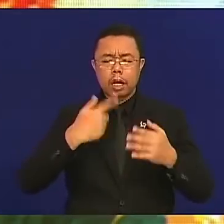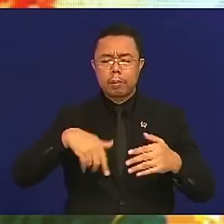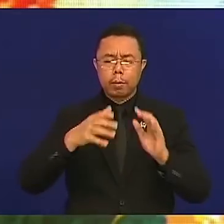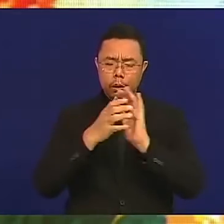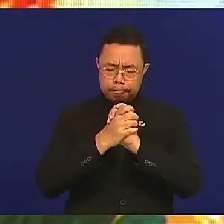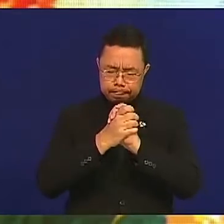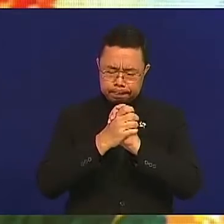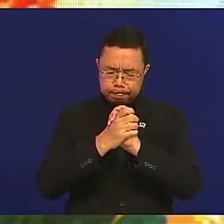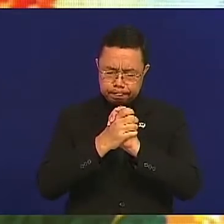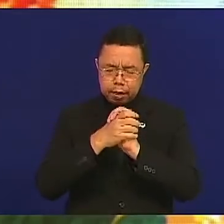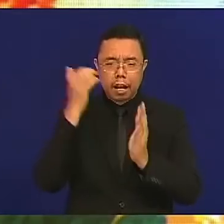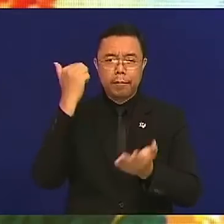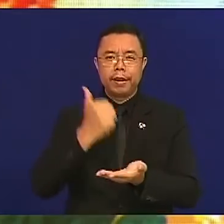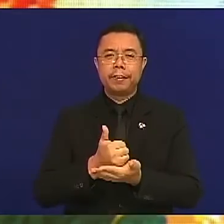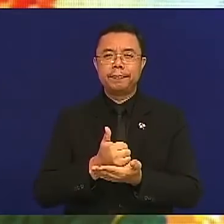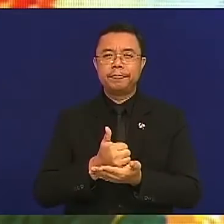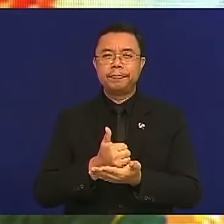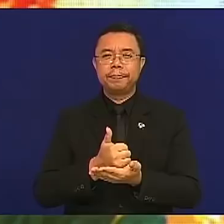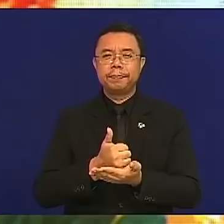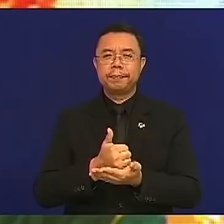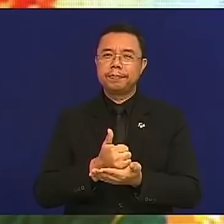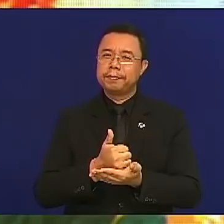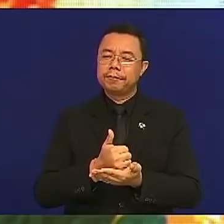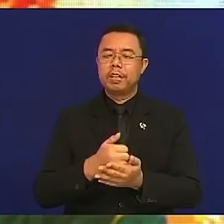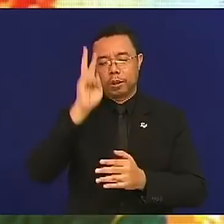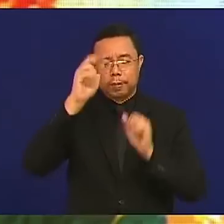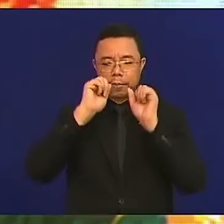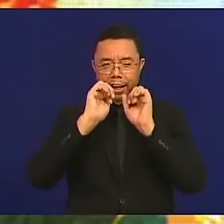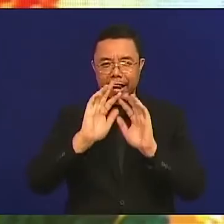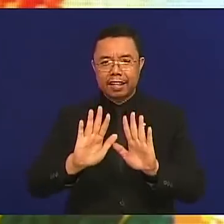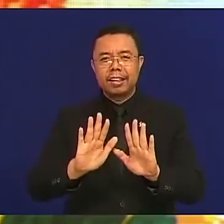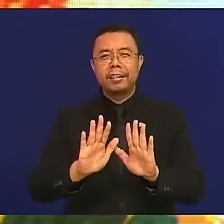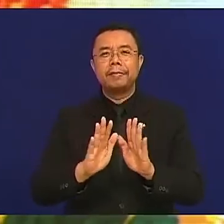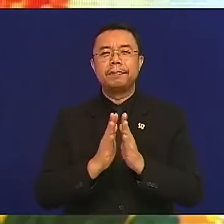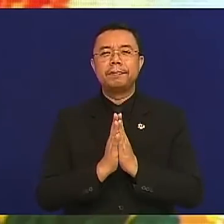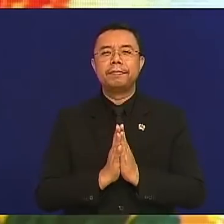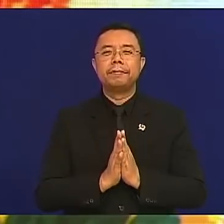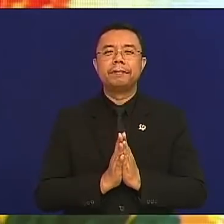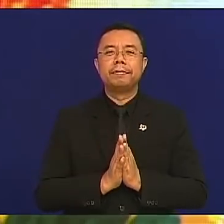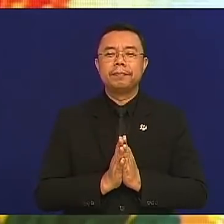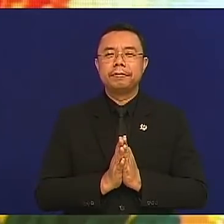berdoa. Amin. Amin. Tuhan memberkati saudara sekalian.